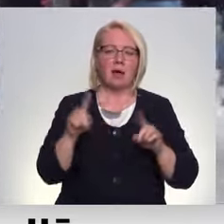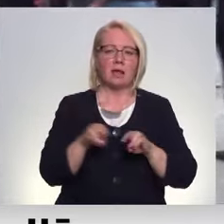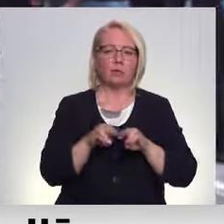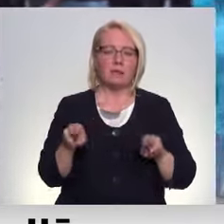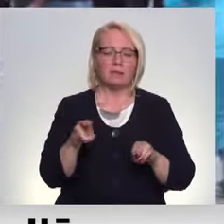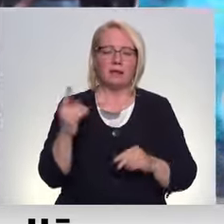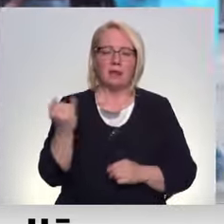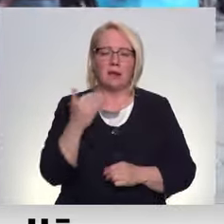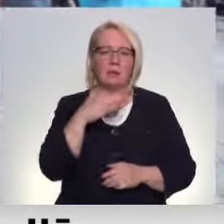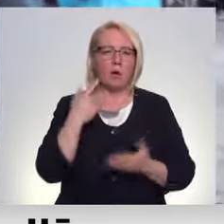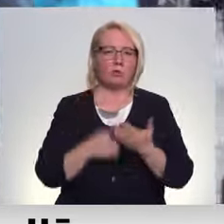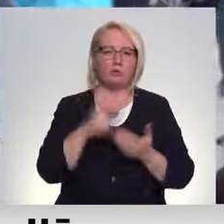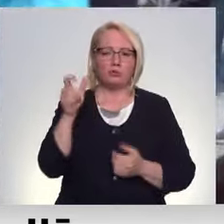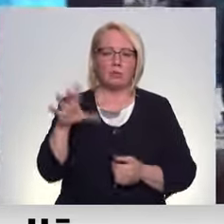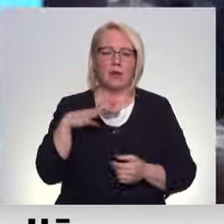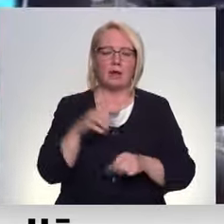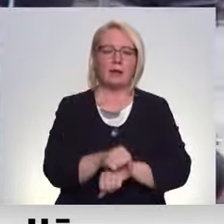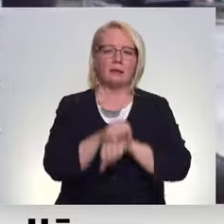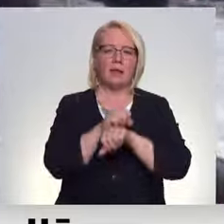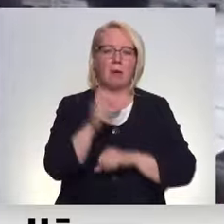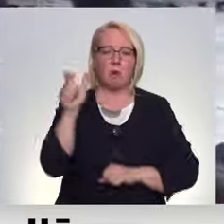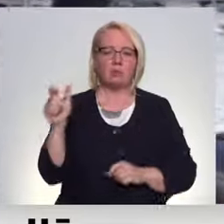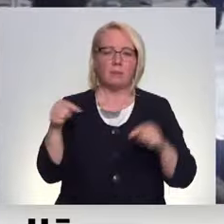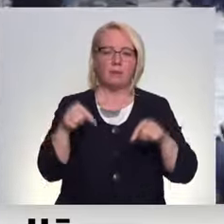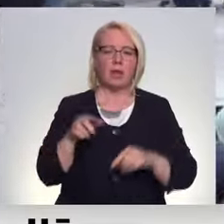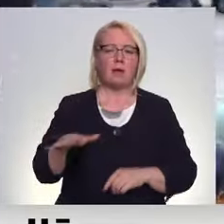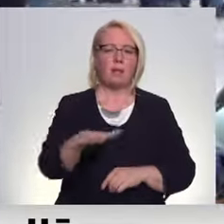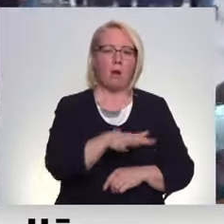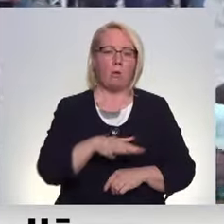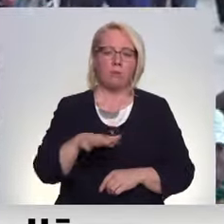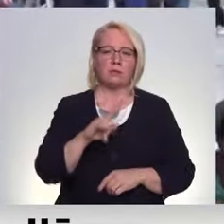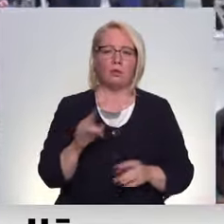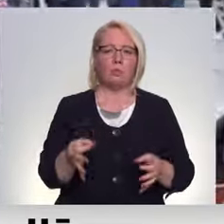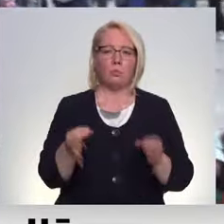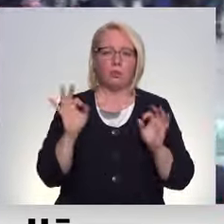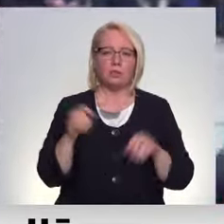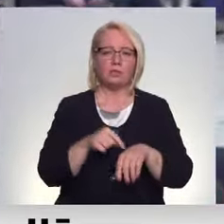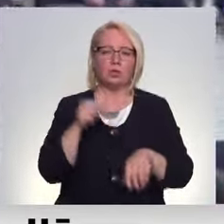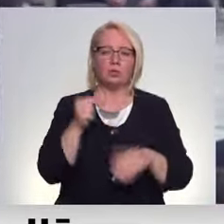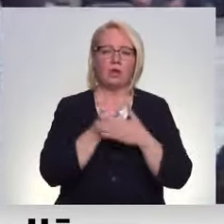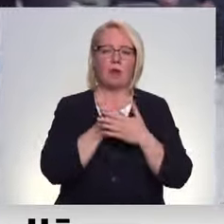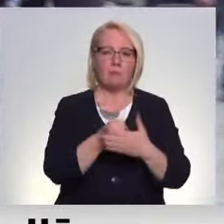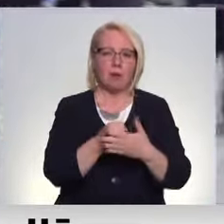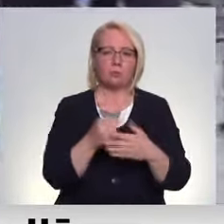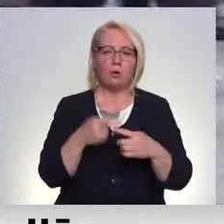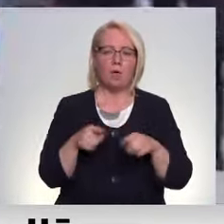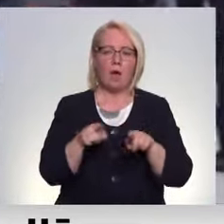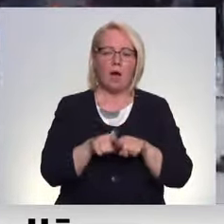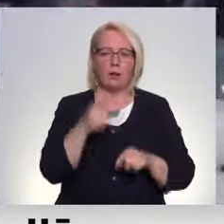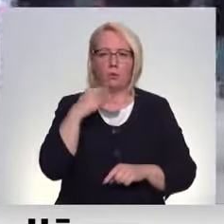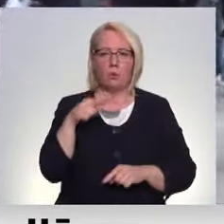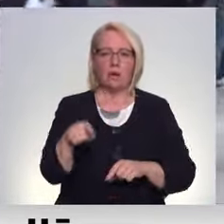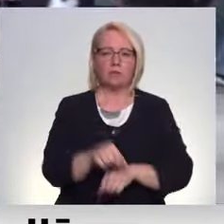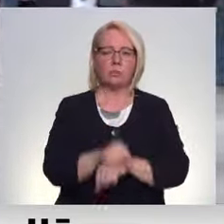daudz žurnālisti, un arī demonstrantiem šeit laukumos ir būtiski just atbalstu. Un arī no šīs te